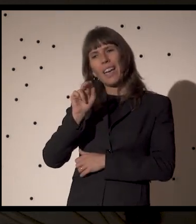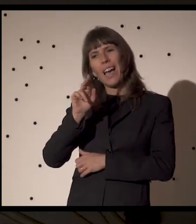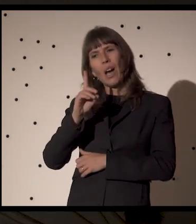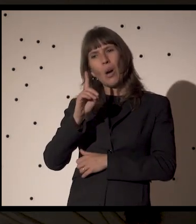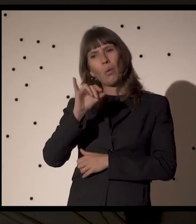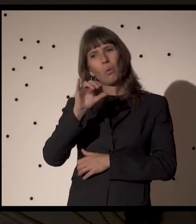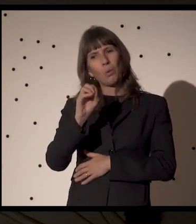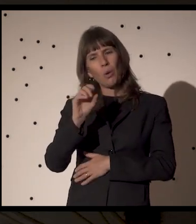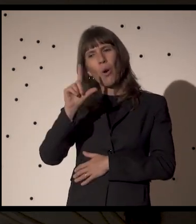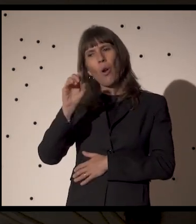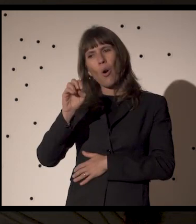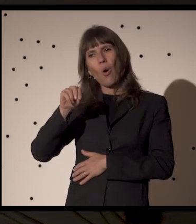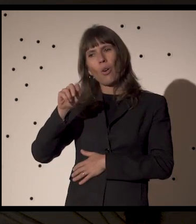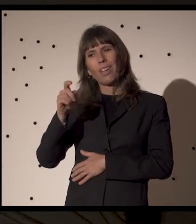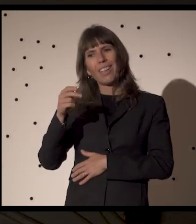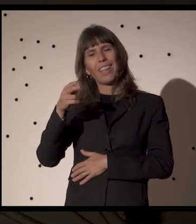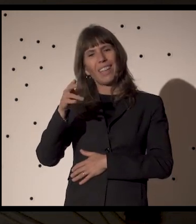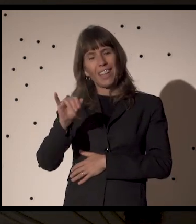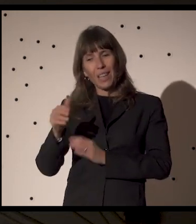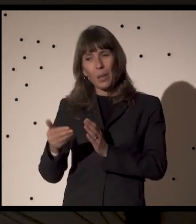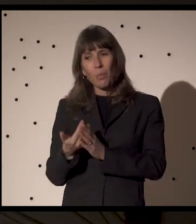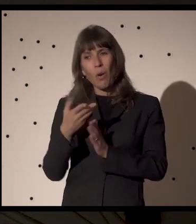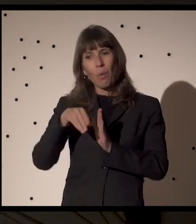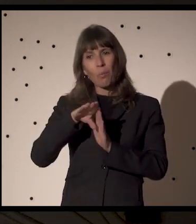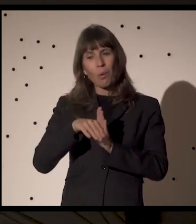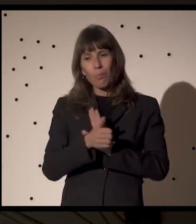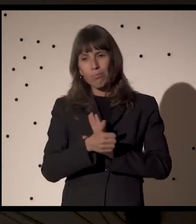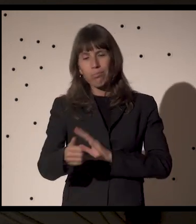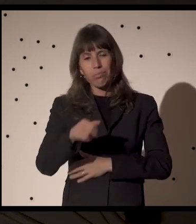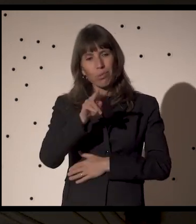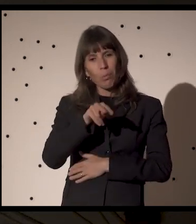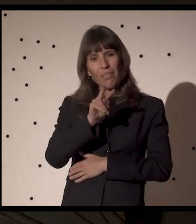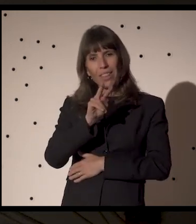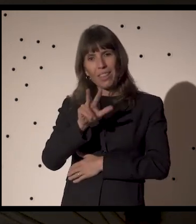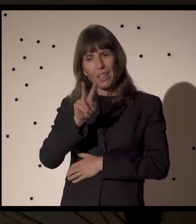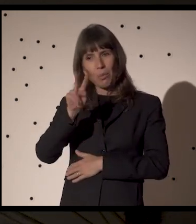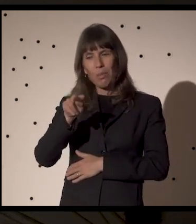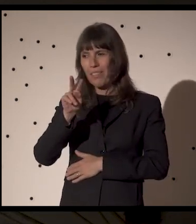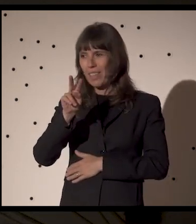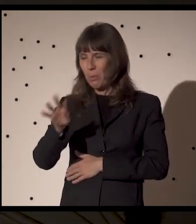del Piccolo Teatro 2023-2024 prego Club